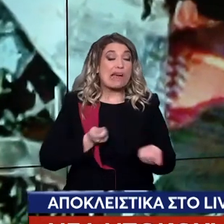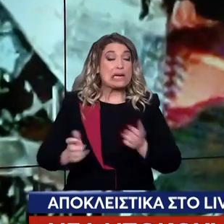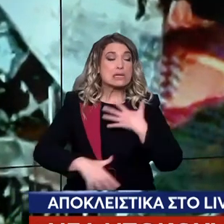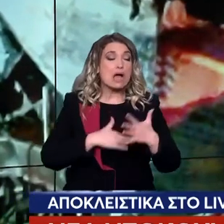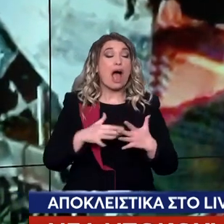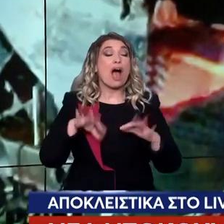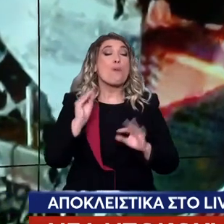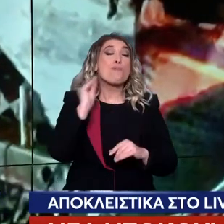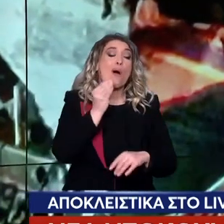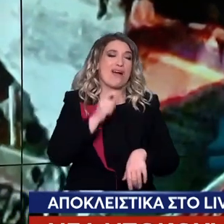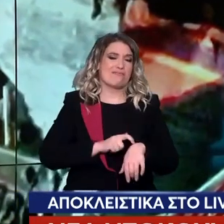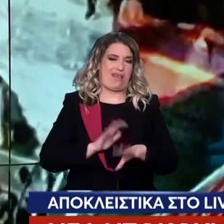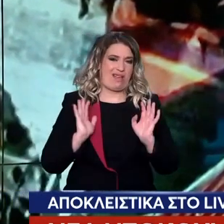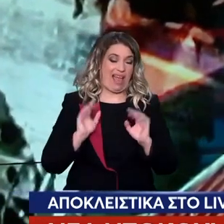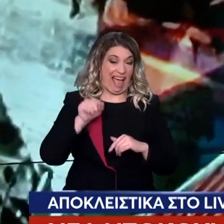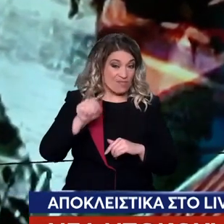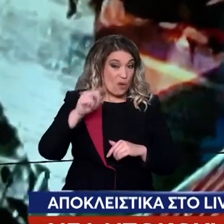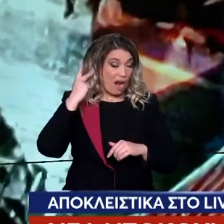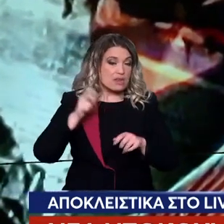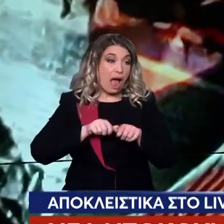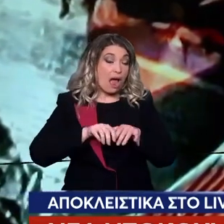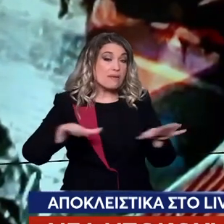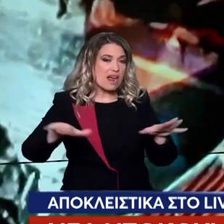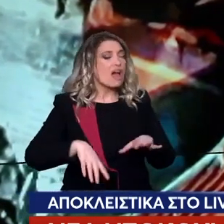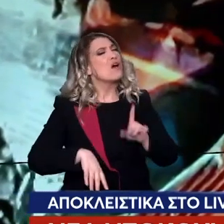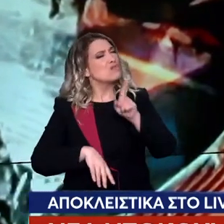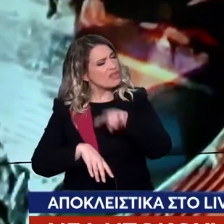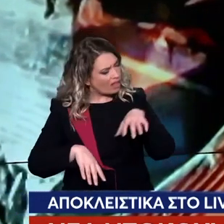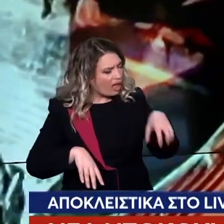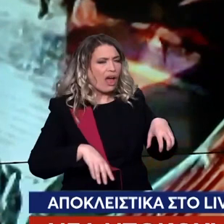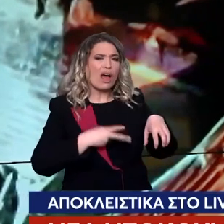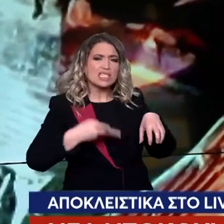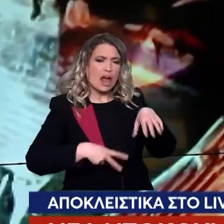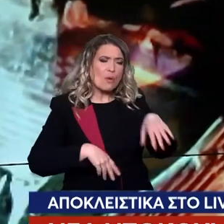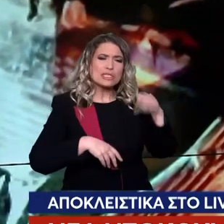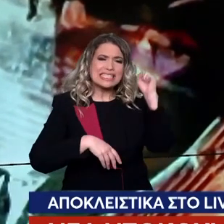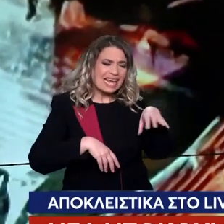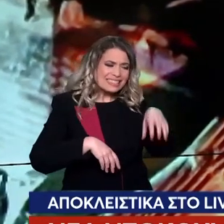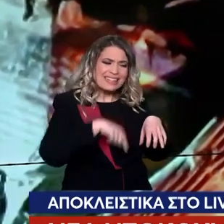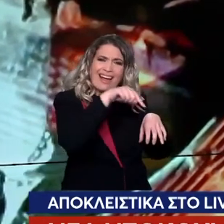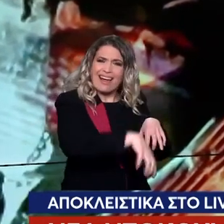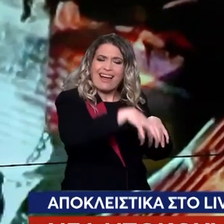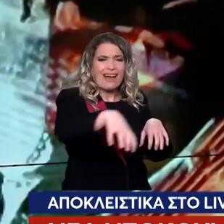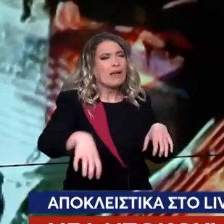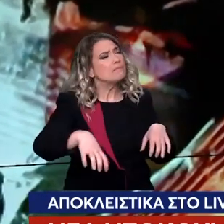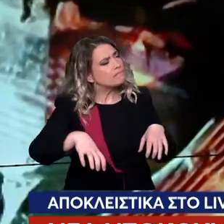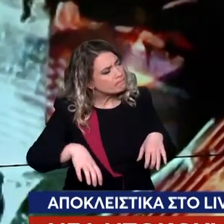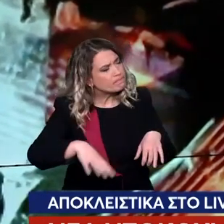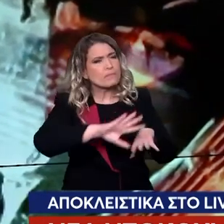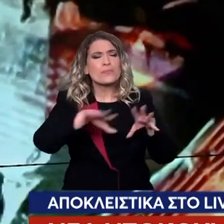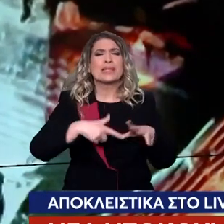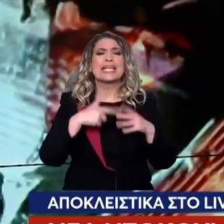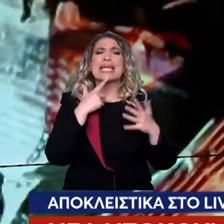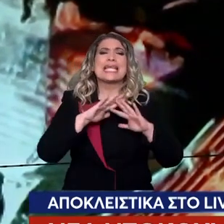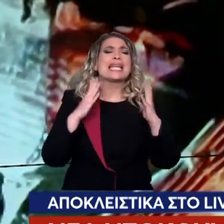επικρατούσε σε πολλά σταθμαρχείο ου οσε αυτό που θα ακούσετε με τον ελεγκτή να προσπαθεί να ζητήσει